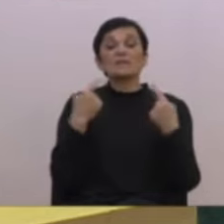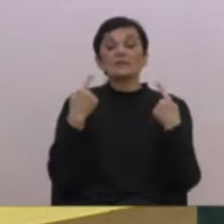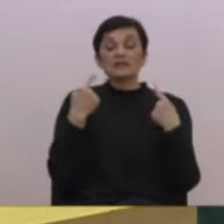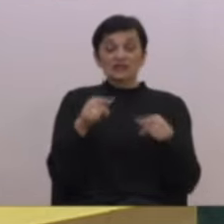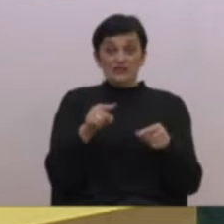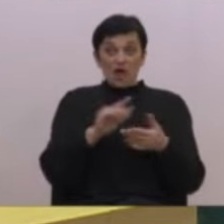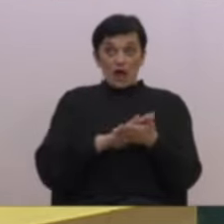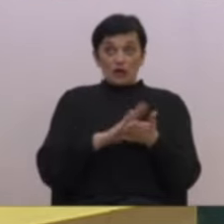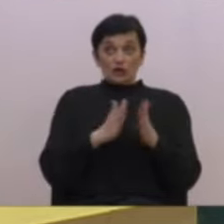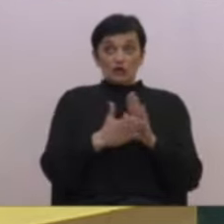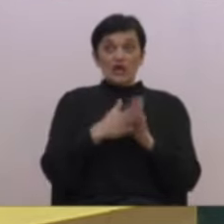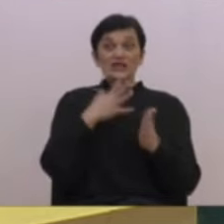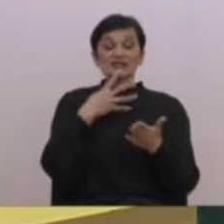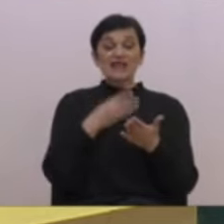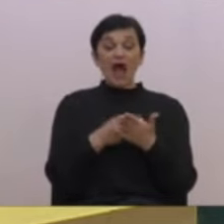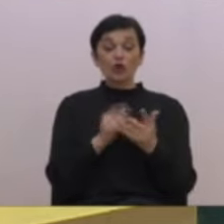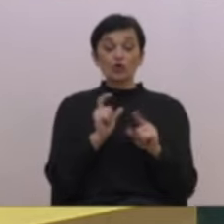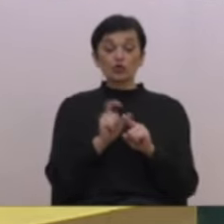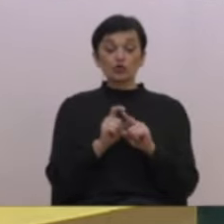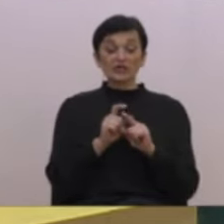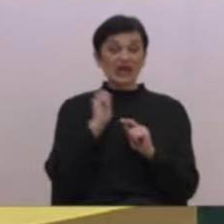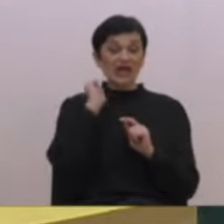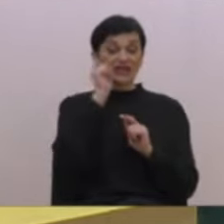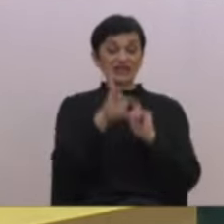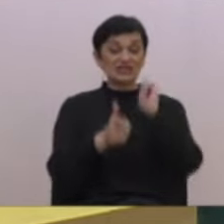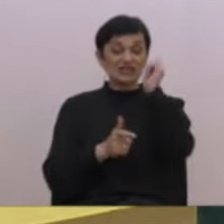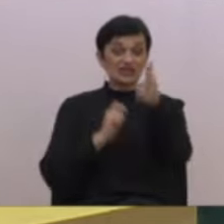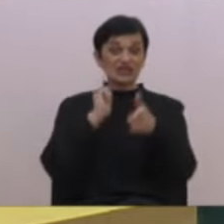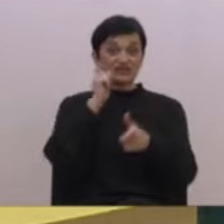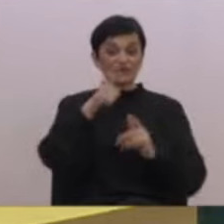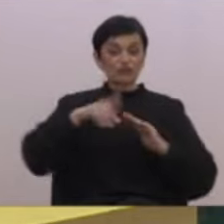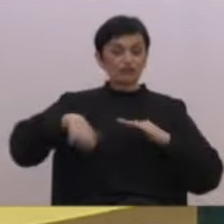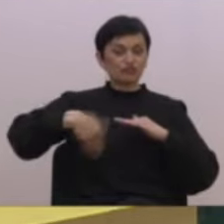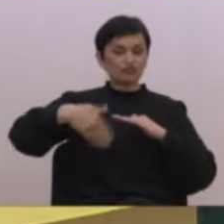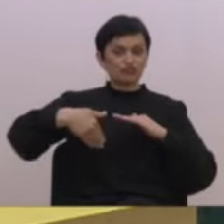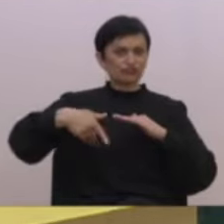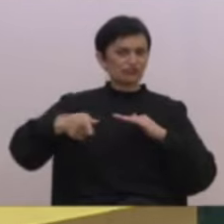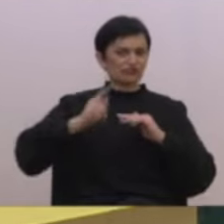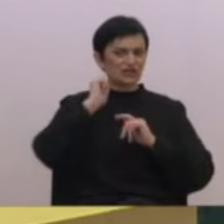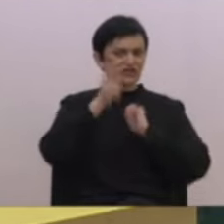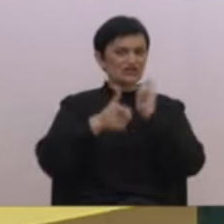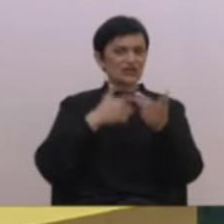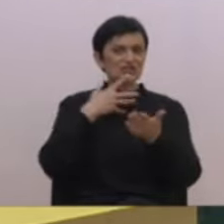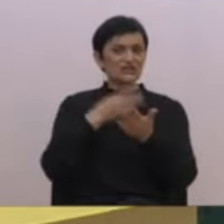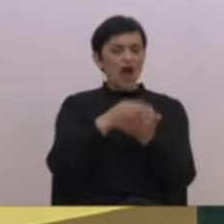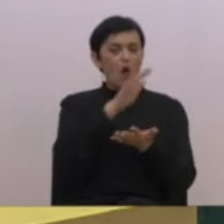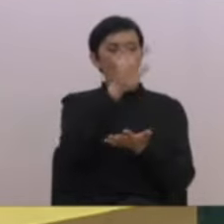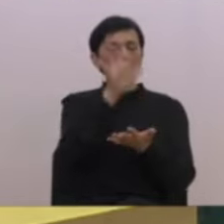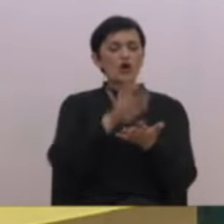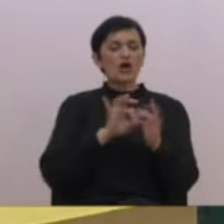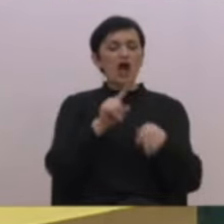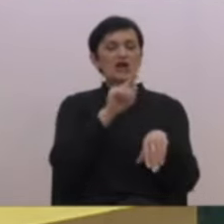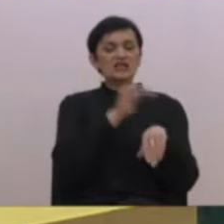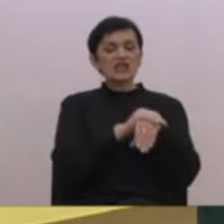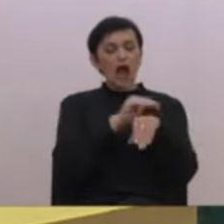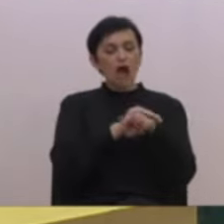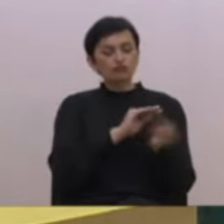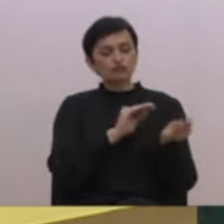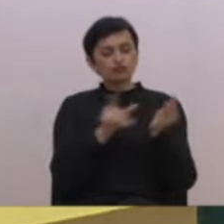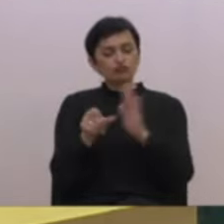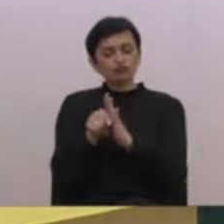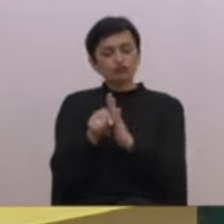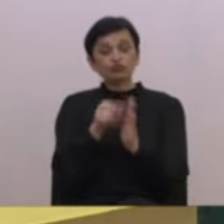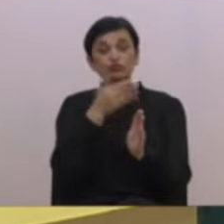სიტუაციაში საკუთარ სიტყვებს ასე ისვრით ცარიელად და საკუთარ განცხადებებს აკეთებთ ვარნაირ დასაბუთებ არ გაქვთ, მერე